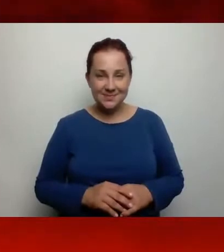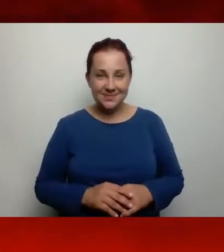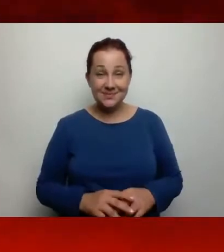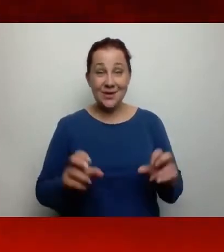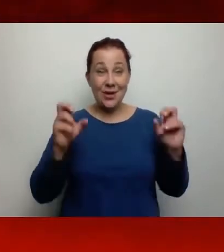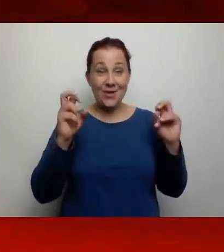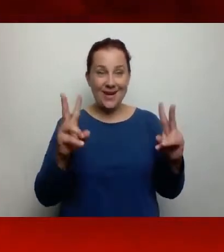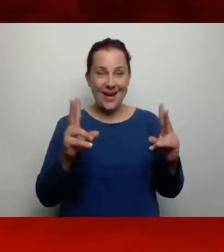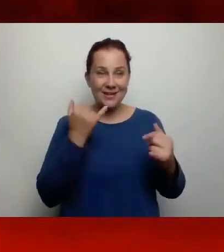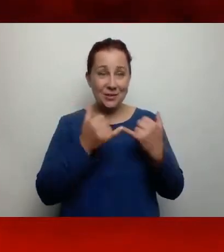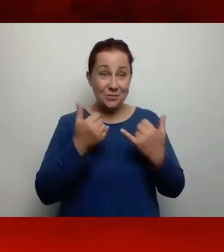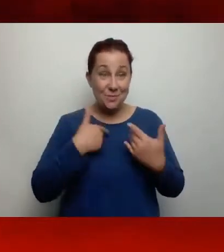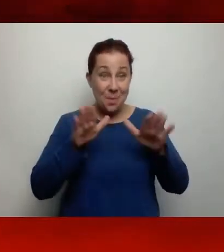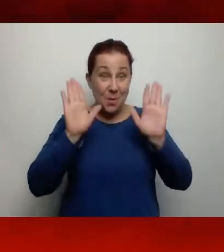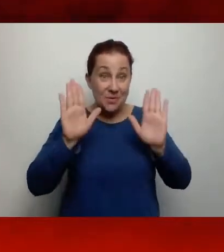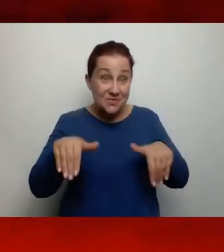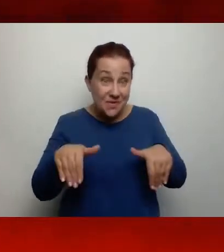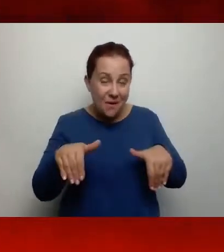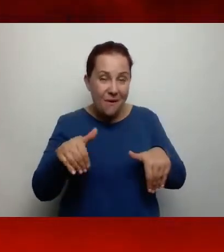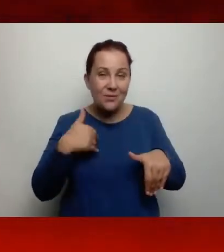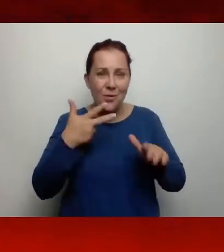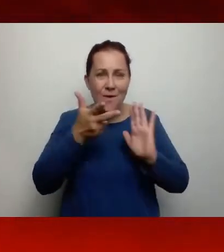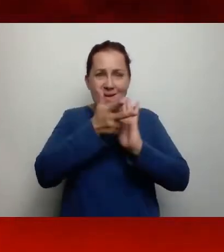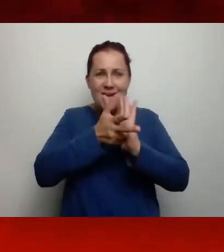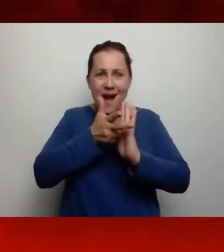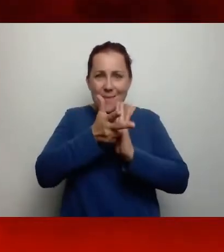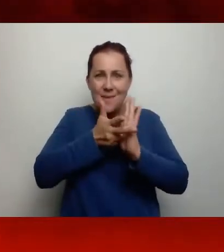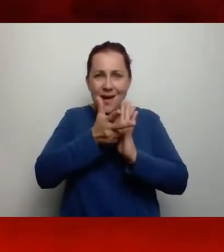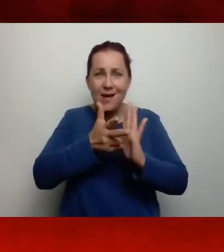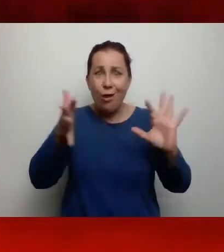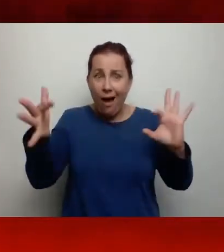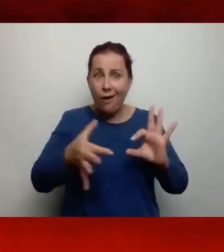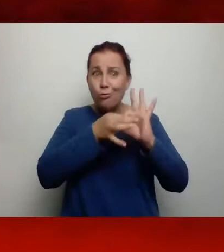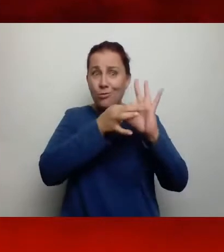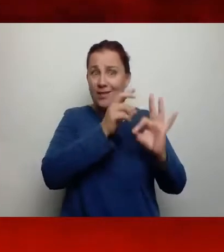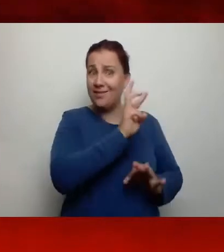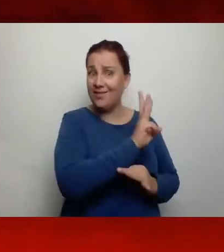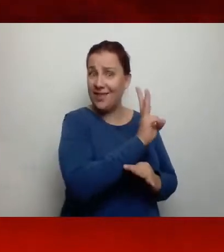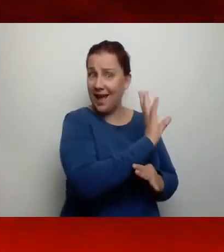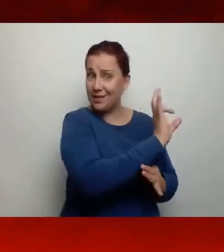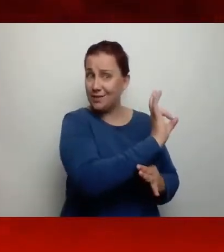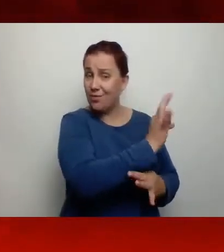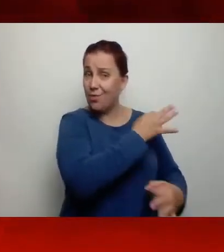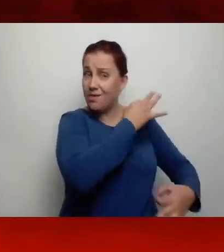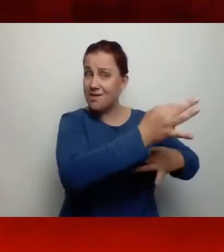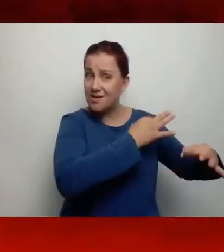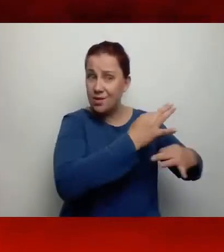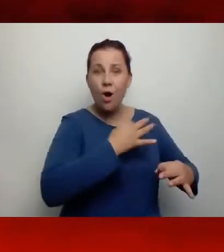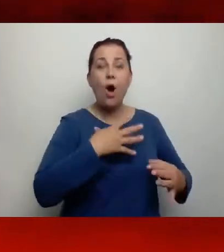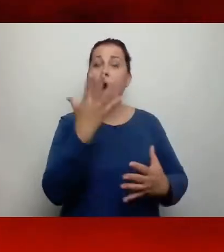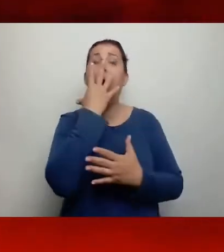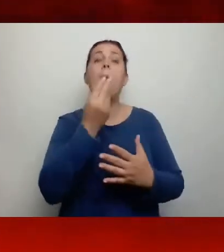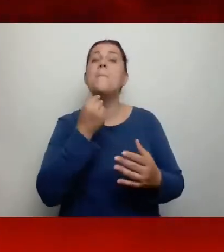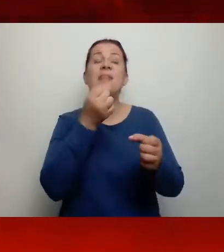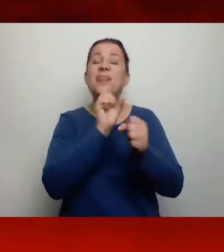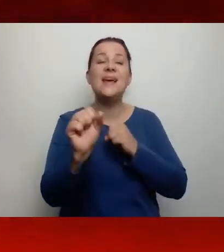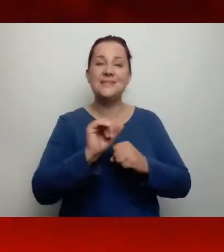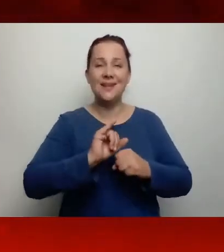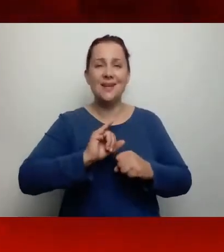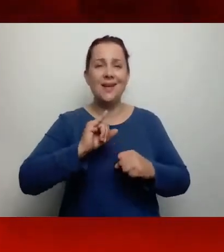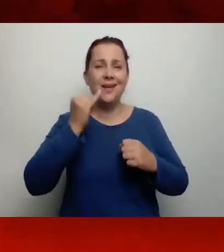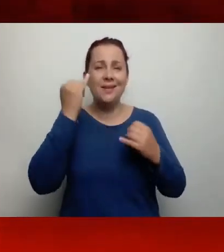Okej, okay, jeśli tylko pozwolicie, a propos kamery, zacznę od anegdoty z Witkacego. Obraz nie jest idealny, bo i model nie